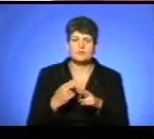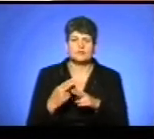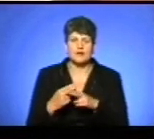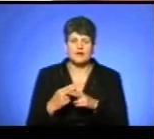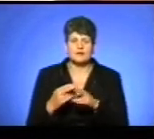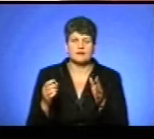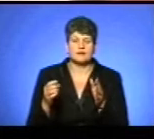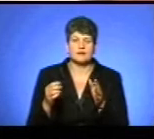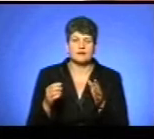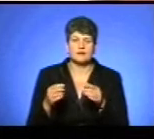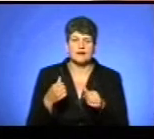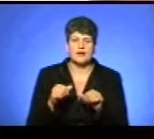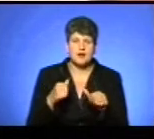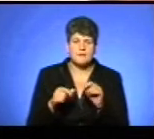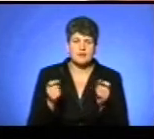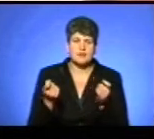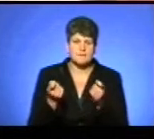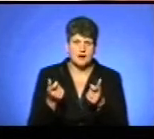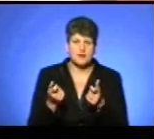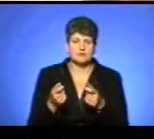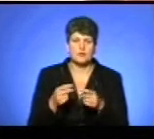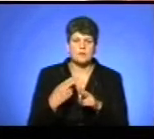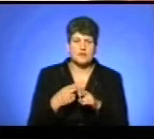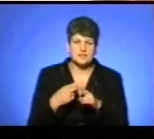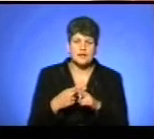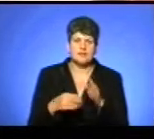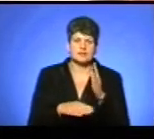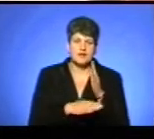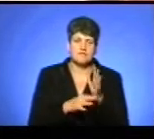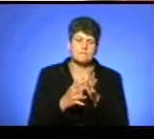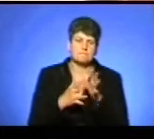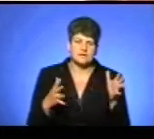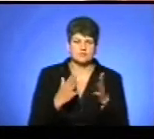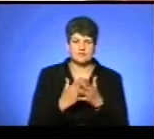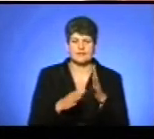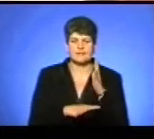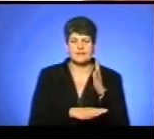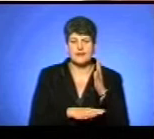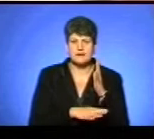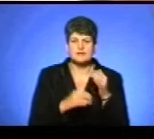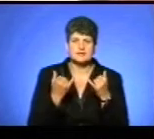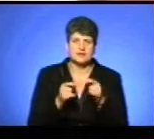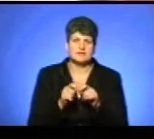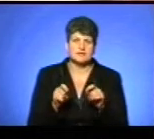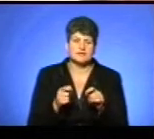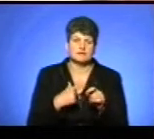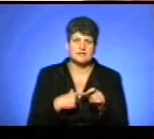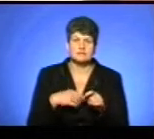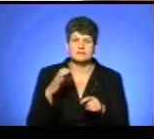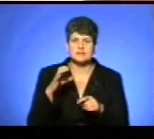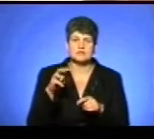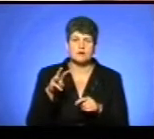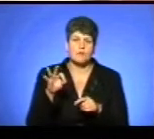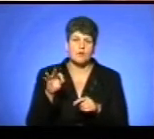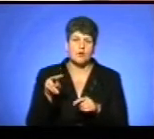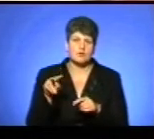кераміка? Кераміка небагато, метал – дерево, в більшості – дерево. І ще зараз нове відкрив для себе – це смола. Бітумна,